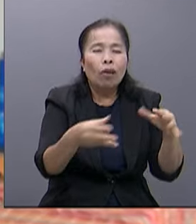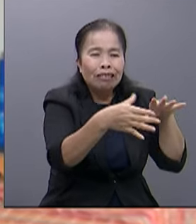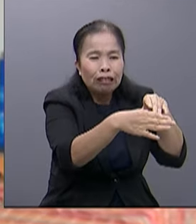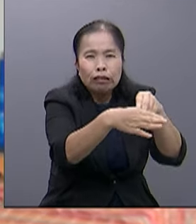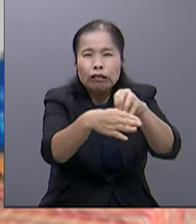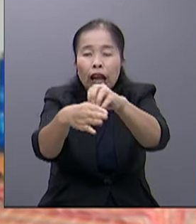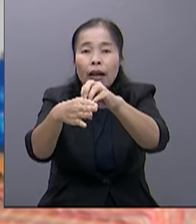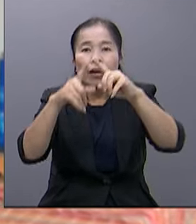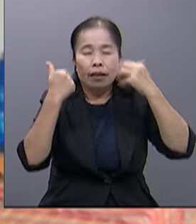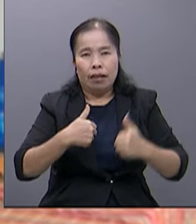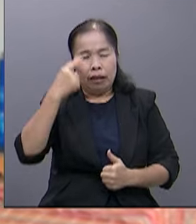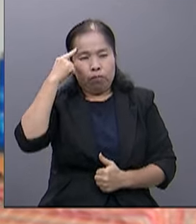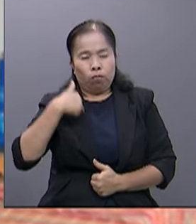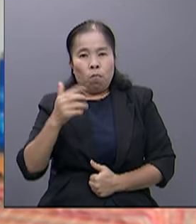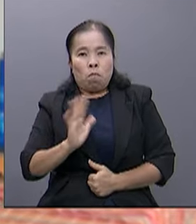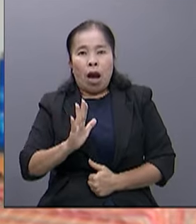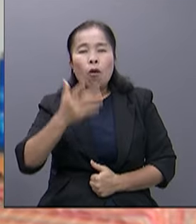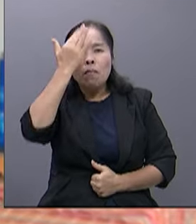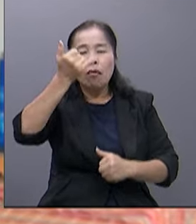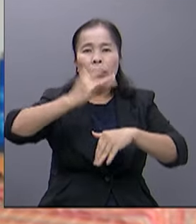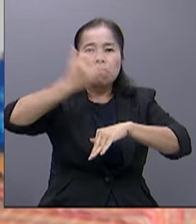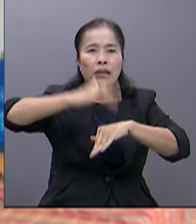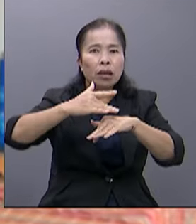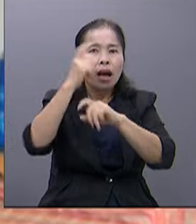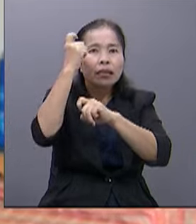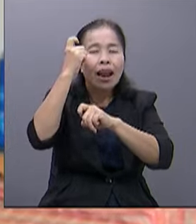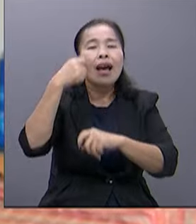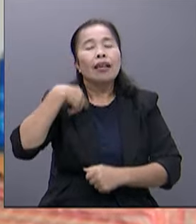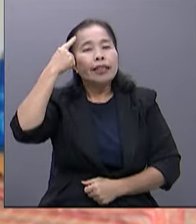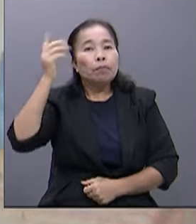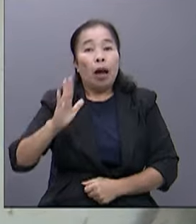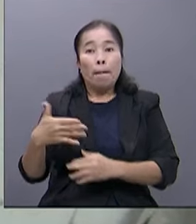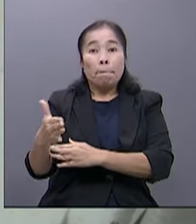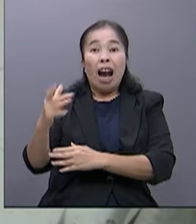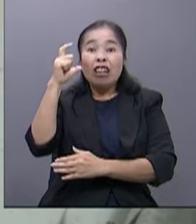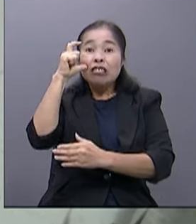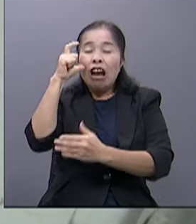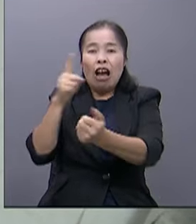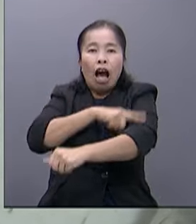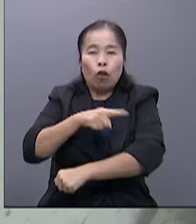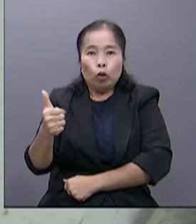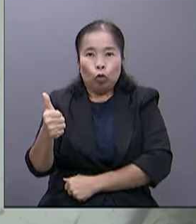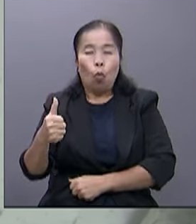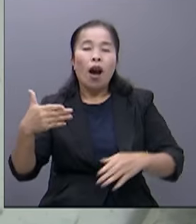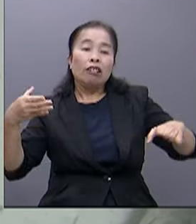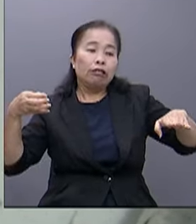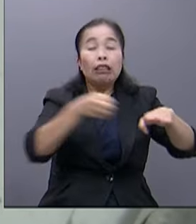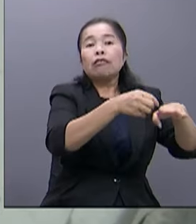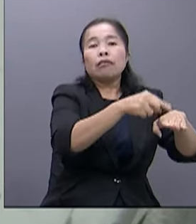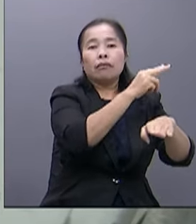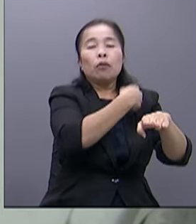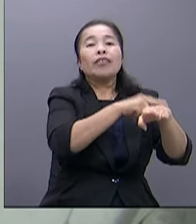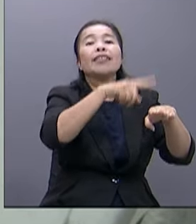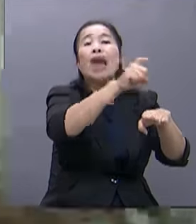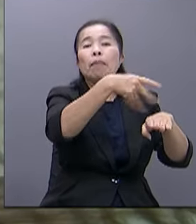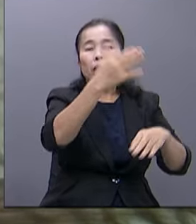การป้องกันปัญหาที่เกิดขึ้นนะครับเนื่องจากปลาชนิดนี้สามารถขยายพันธุ์ได้เร็ว เป็นเรื่องใหญ่จริงๆค่ะเพราะว่าถ้าเกษตรกร